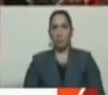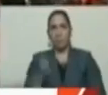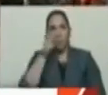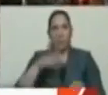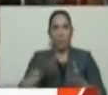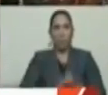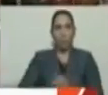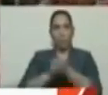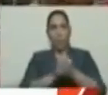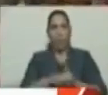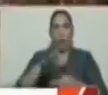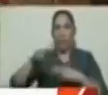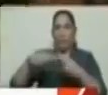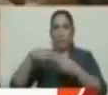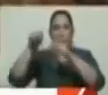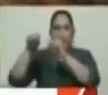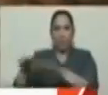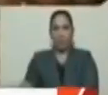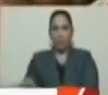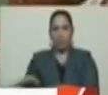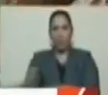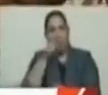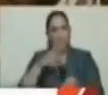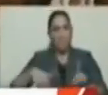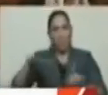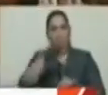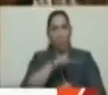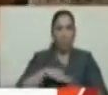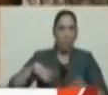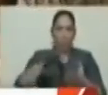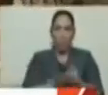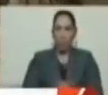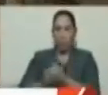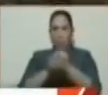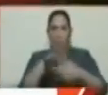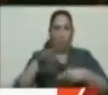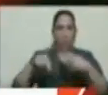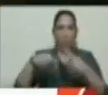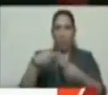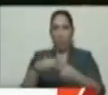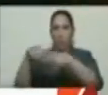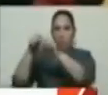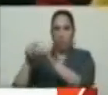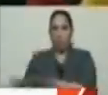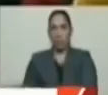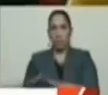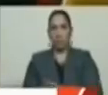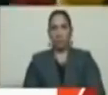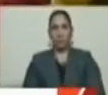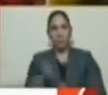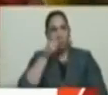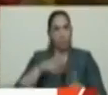ما كان. سنرى على أي حال يعني ما الذي تحمله الأيام المقبلة في فنزويلا. واضح أنه ستكون هناك